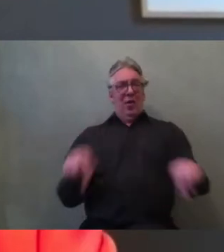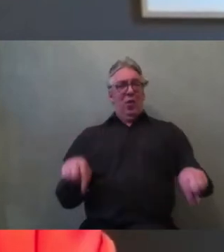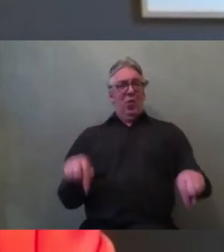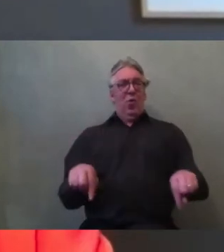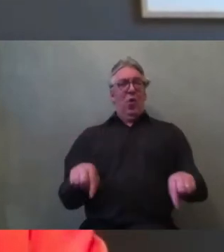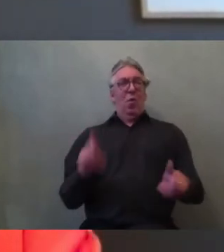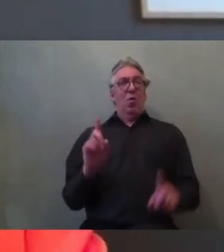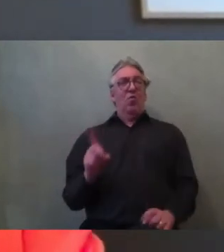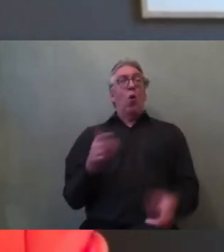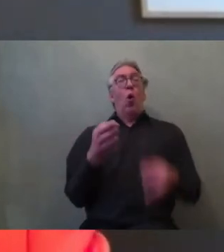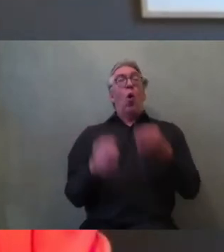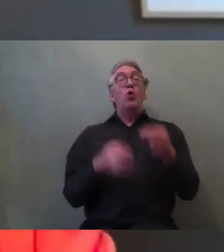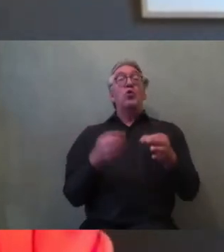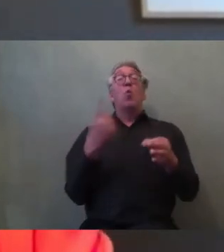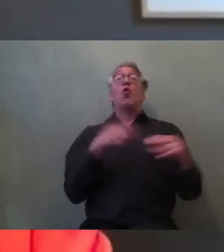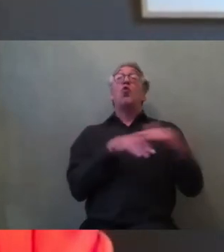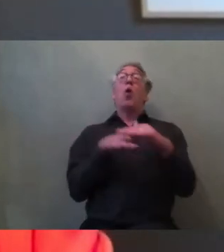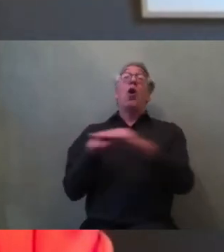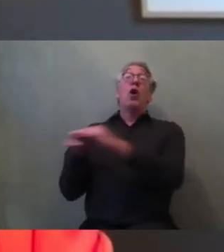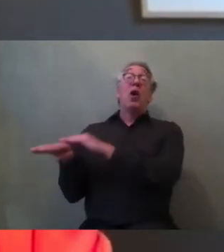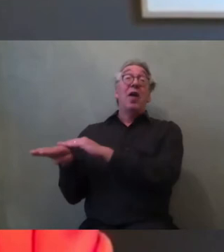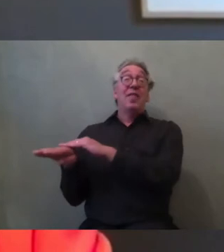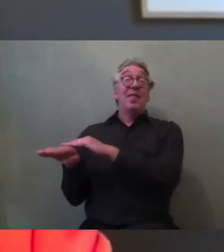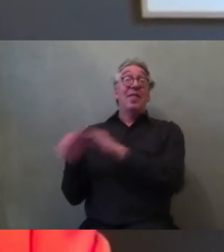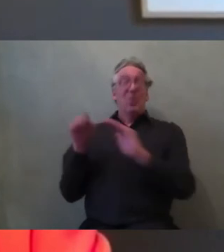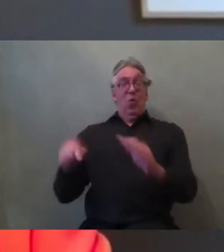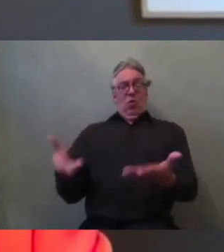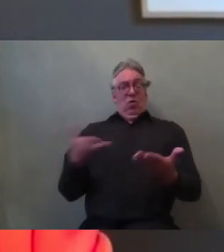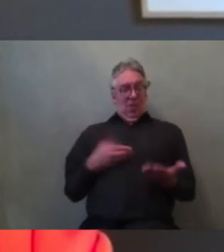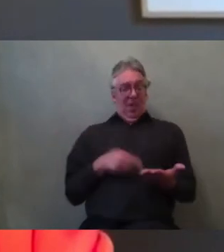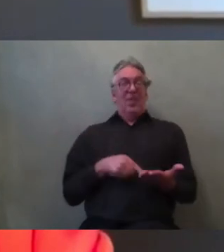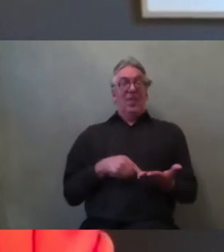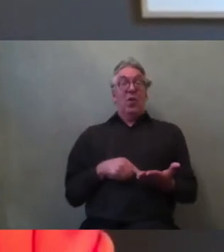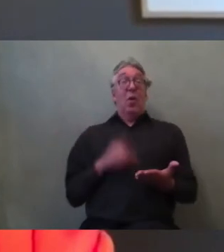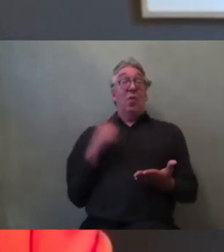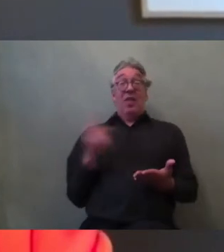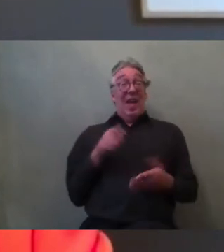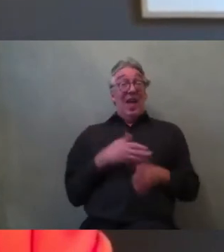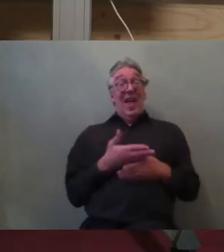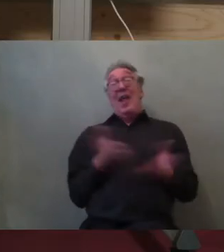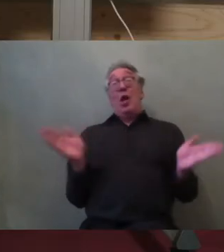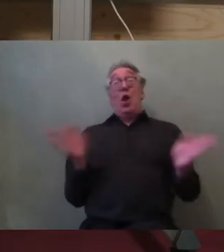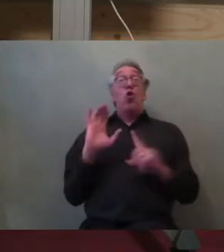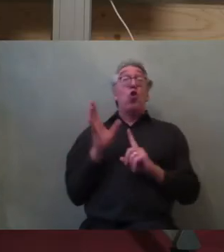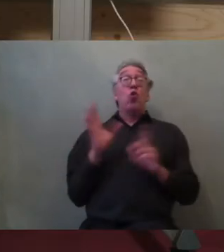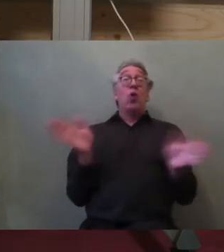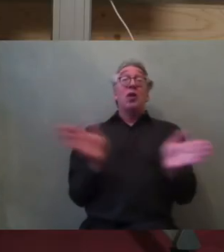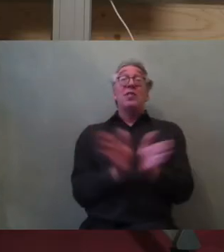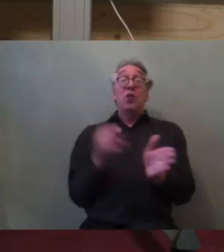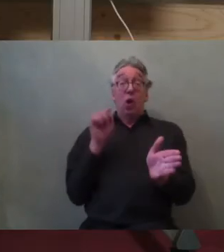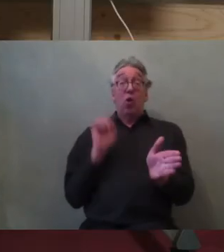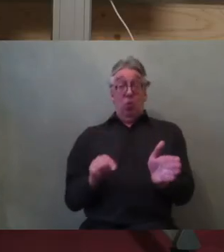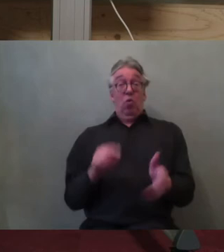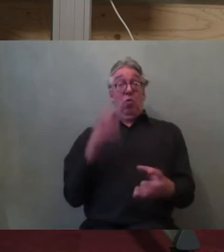onderzoek over toegankelijkheid in ontvangst te nemen, terwijl zo ongeveer de hele culturele sector kampt met de toegankelijkheid en